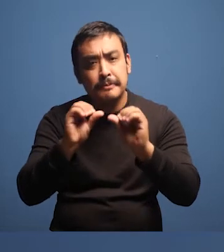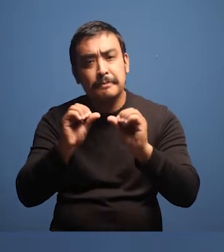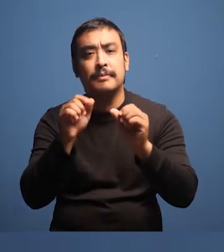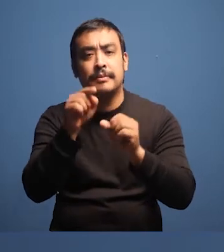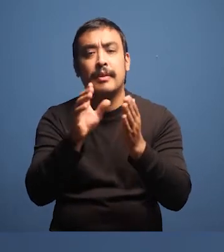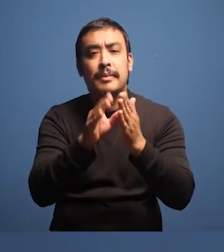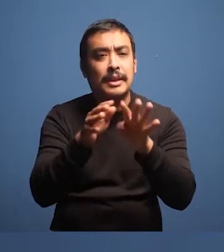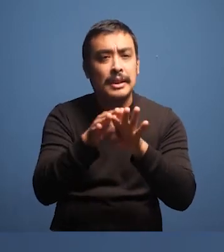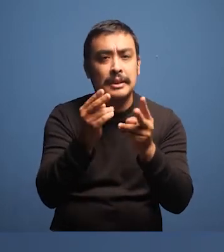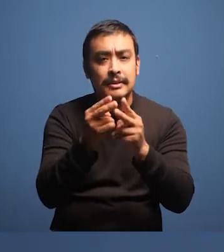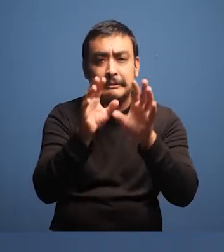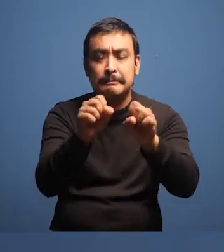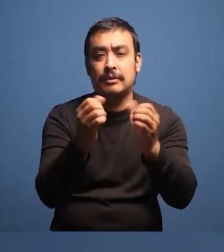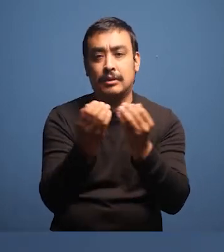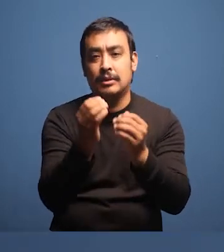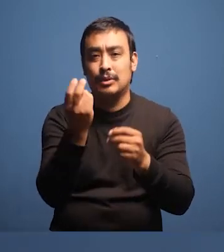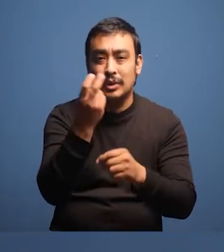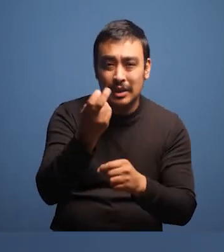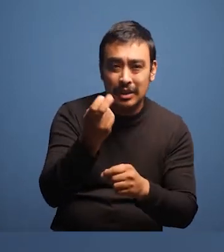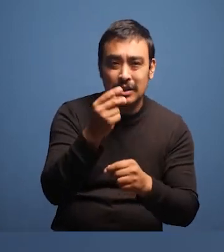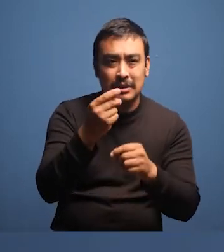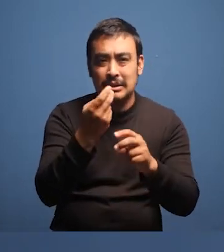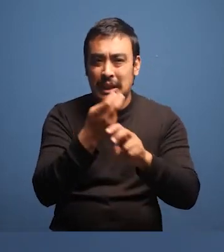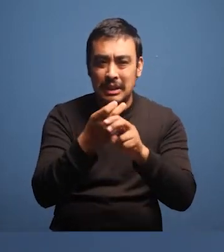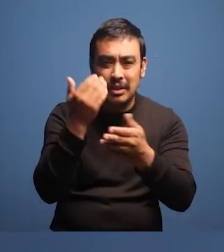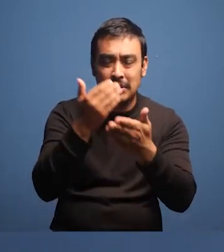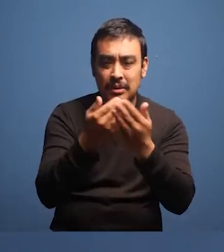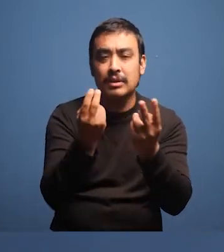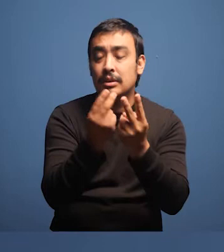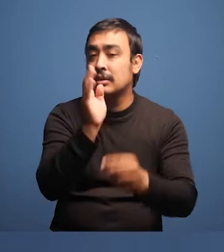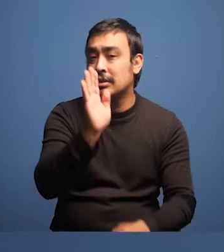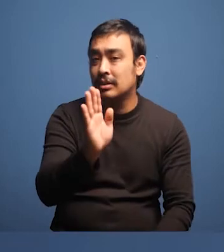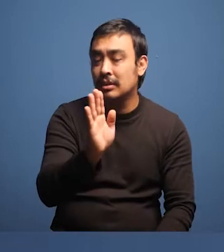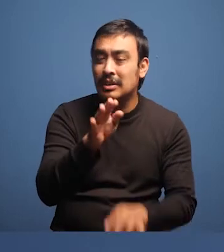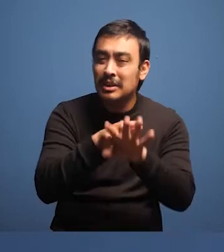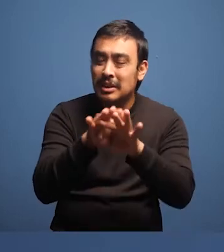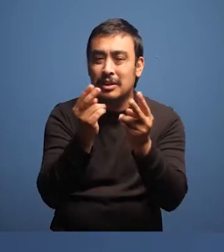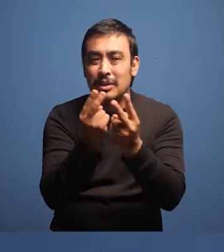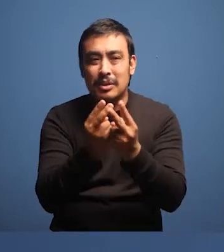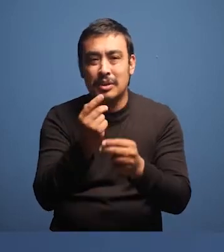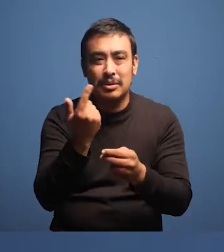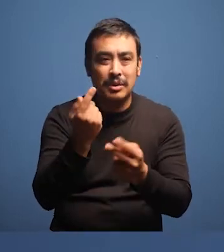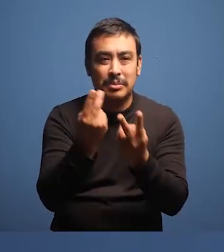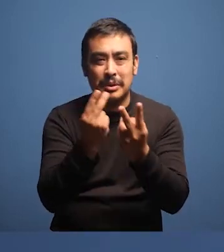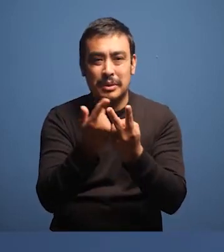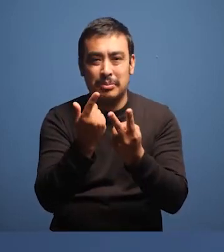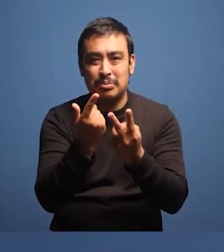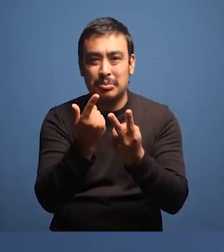आएर कतिले चाहिँ अब हाइज्याक गर्न खोज्ने कतिले डिस्टर्बेन्सहरू क्रिएट गर्ने गरिरहेको हुन्छ भने अब कति धेरैलाई चाहिँ अब अनवान्टेड